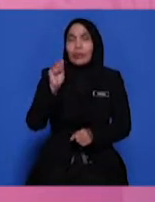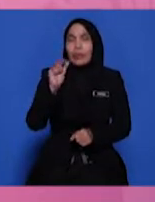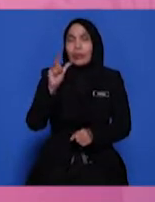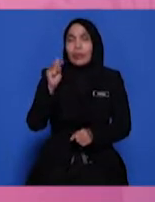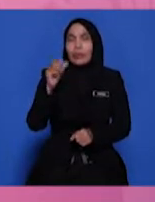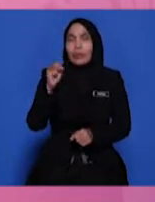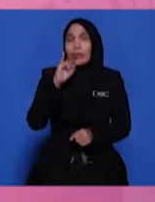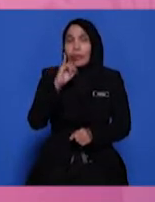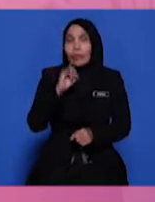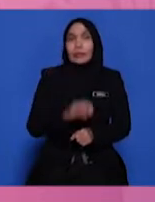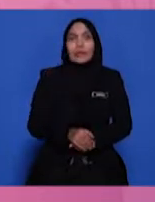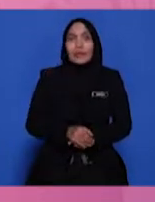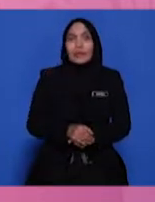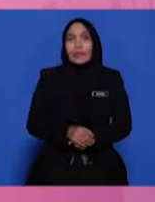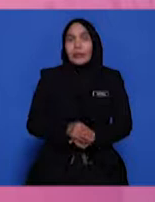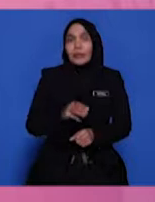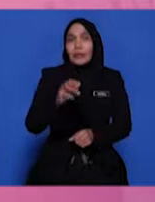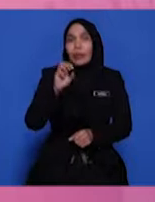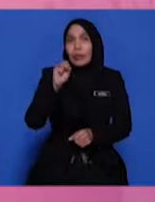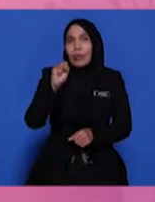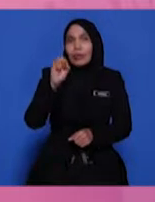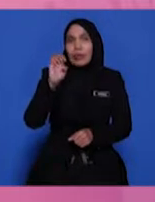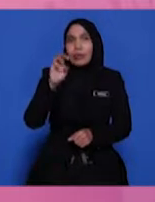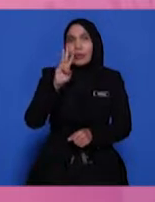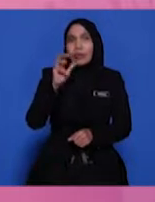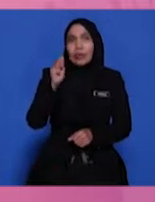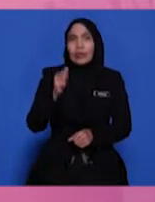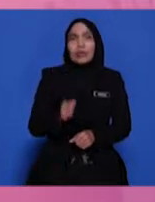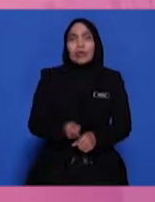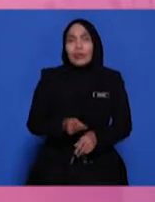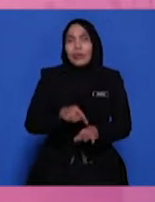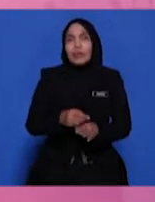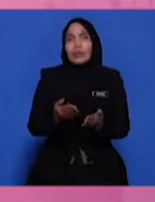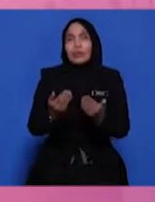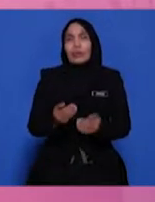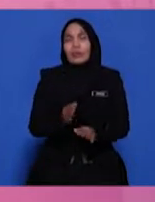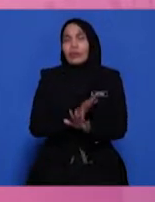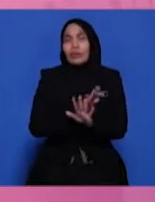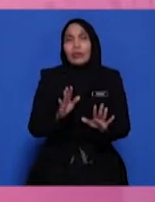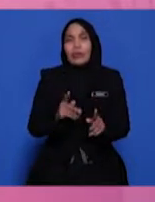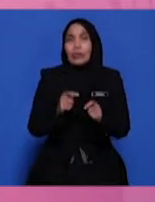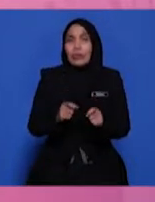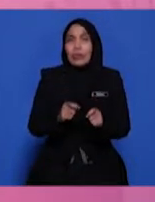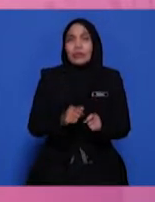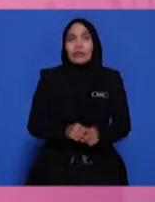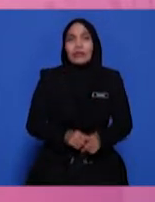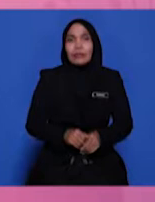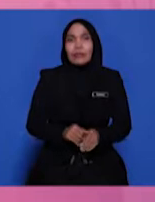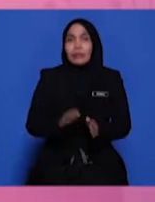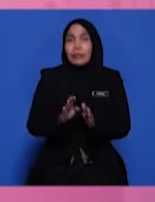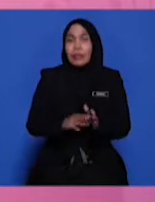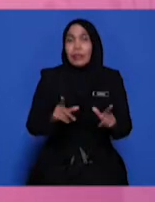luar jangkaan kepada keluarga Puan Lucy yang melibatkan perbelanjaan tinggi. Baiklah